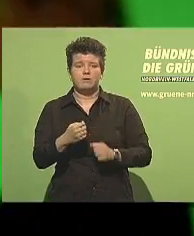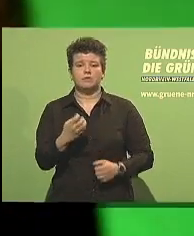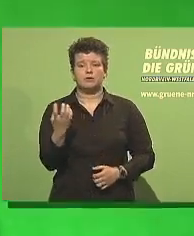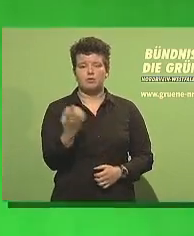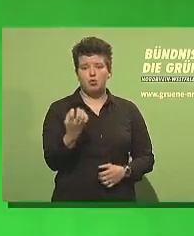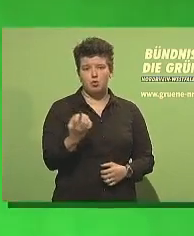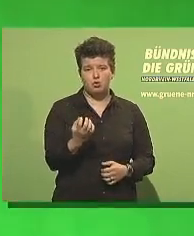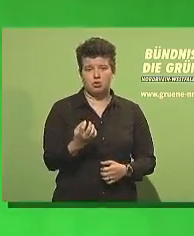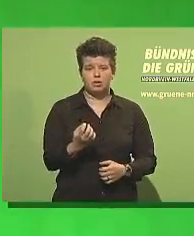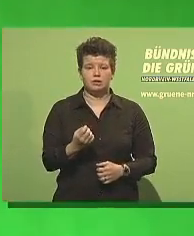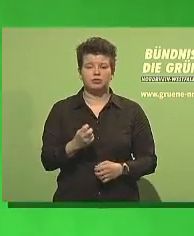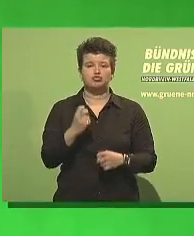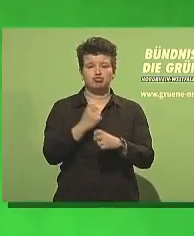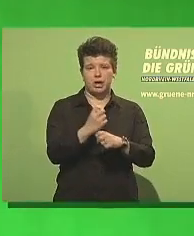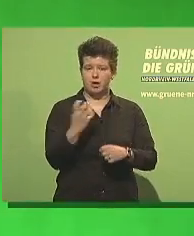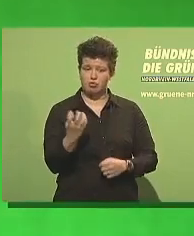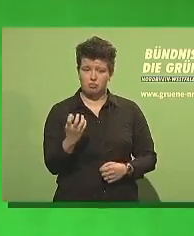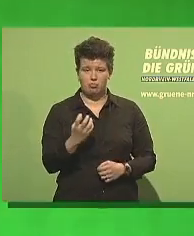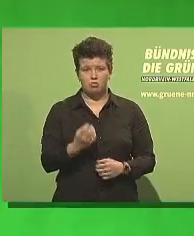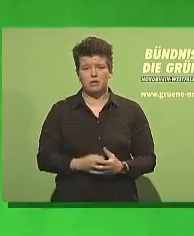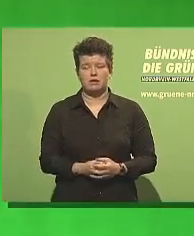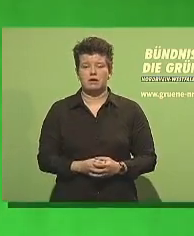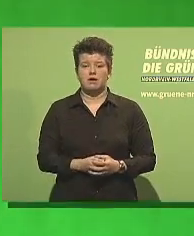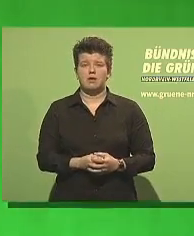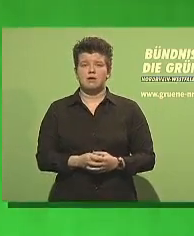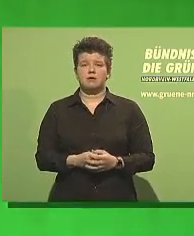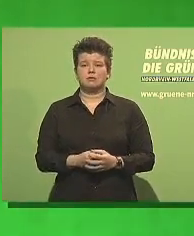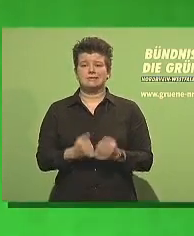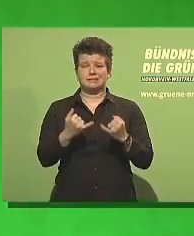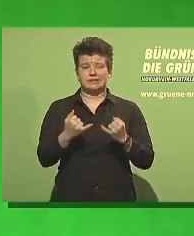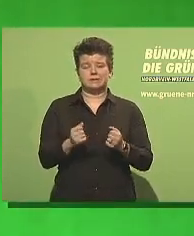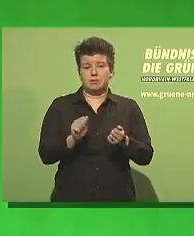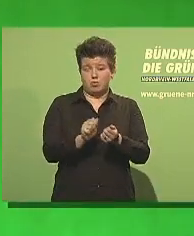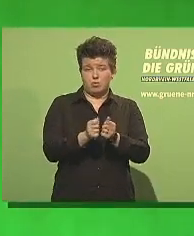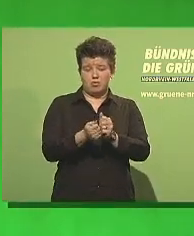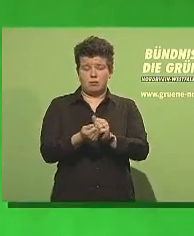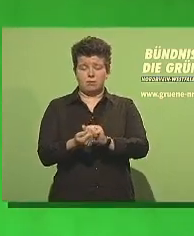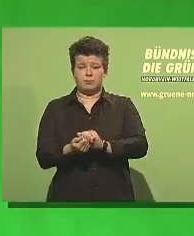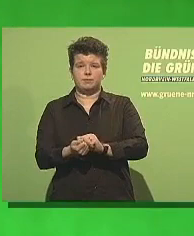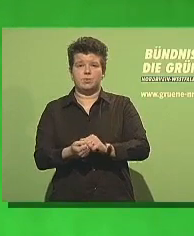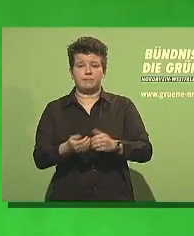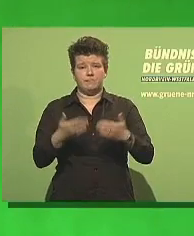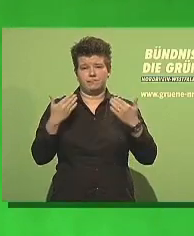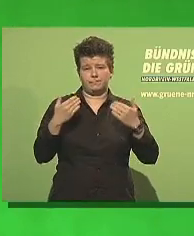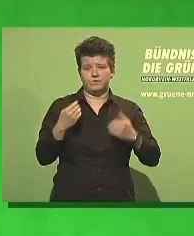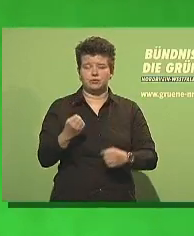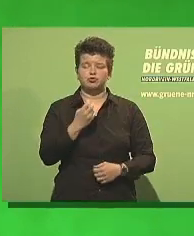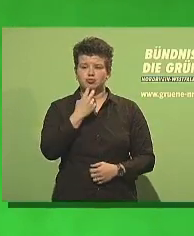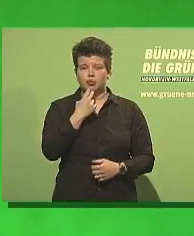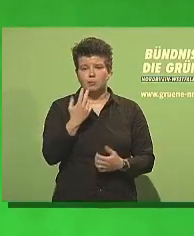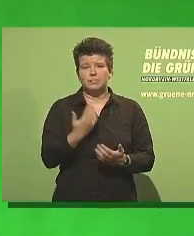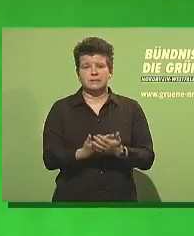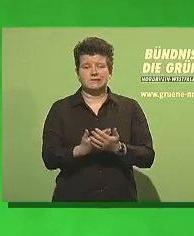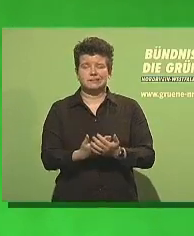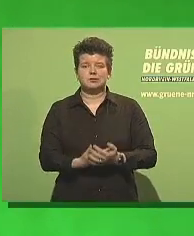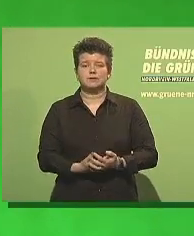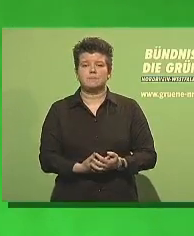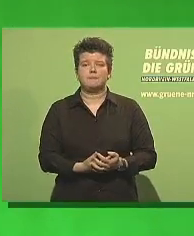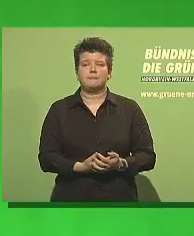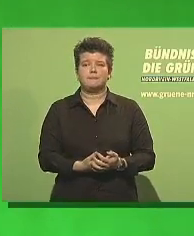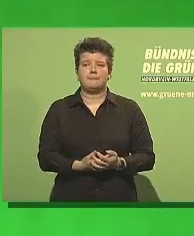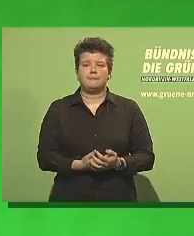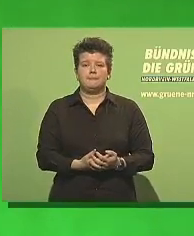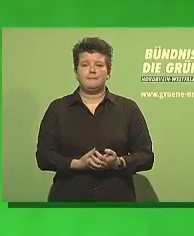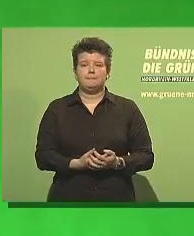Monaten wird die grüne Bundestagsfraktion ein neues Marktdesign entwickeln, damit die erfolgreichsten der Erneuerbaren immer stärker